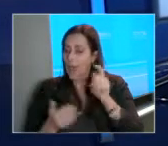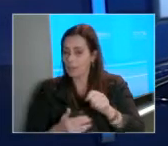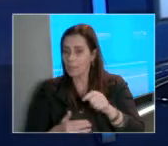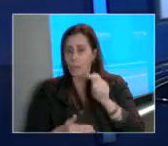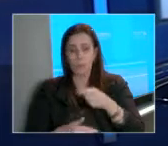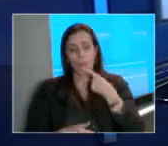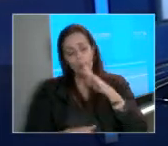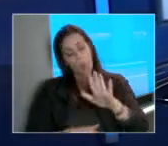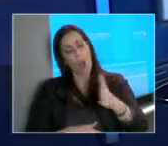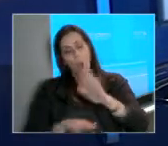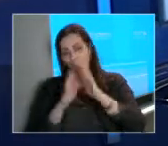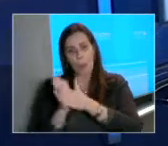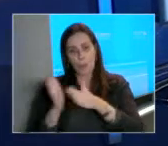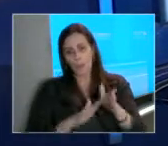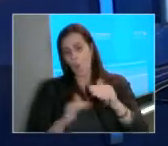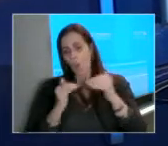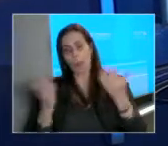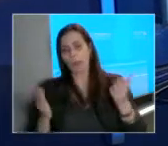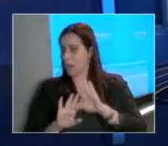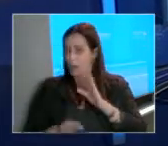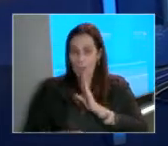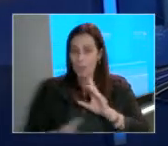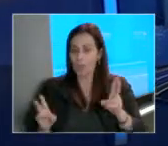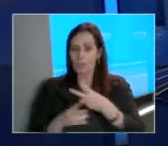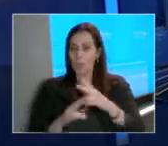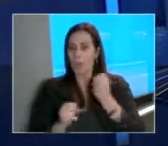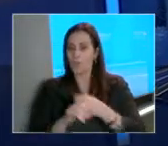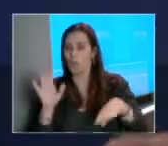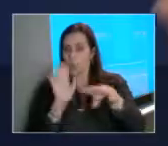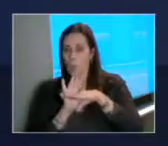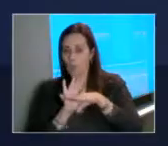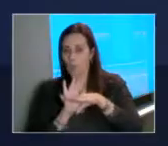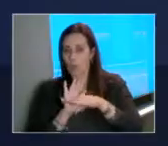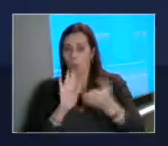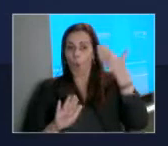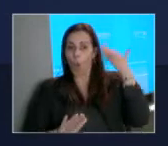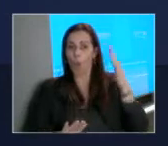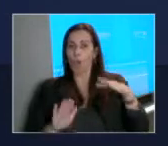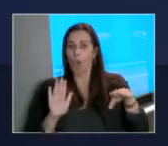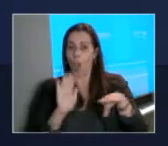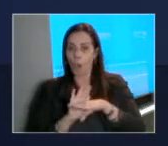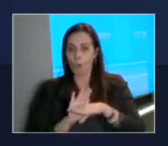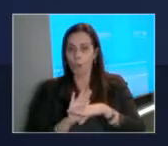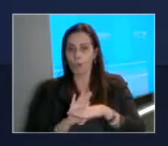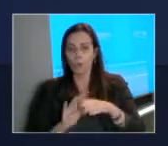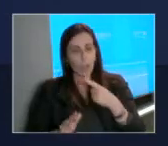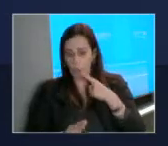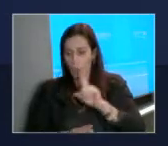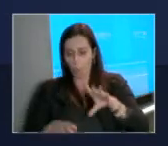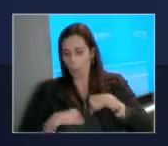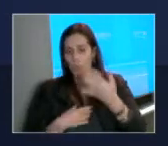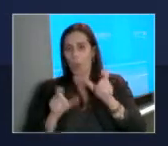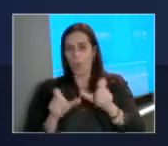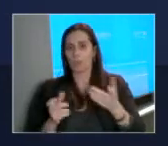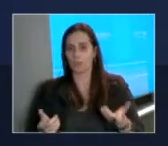יבוא המחוקק ויגיד, בואלק, הכל בסדר, לא מתאים את לך. אין שום בעיה, אבל אי אפשר לחוקק בדיעבד. זאת אומרת, החוק היה... לא צריך לחוקק. יגידו, לא מוכנים לתת